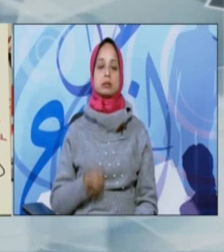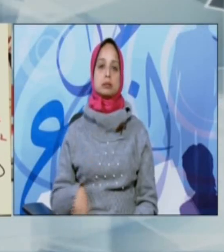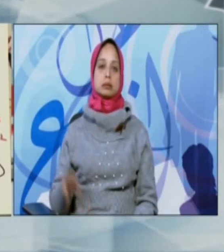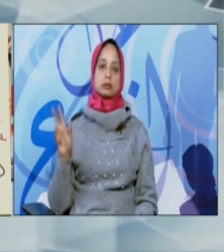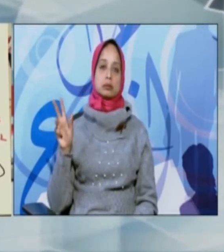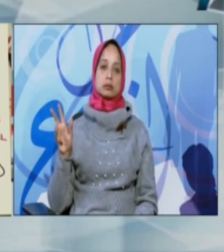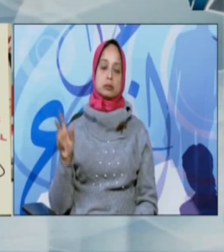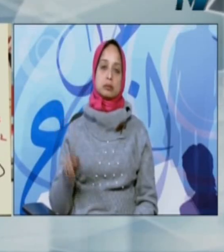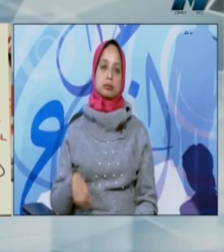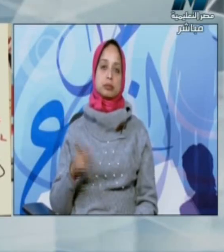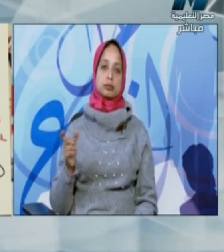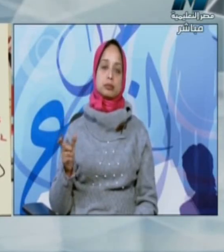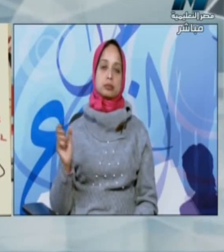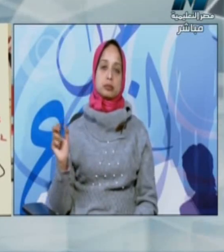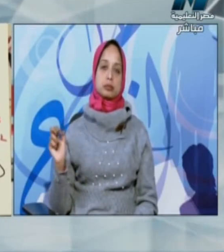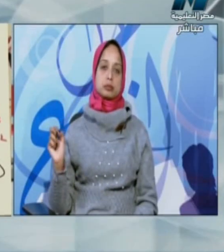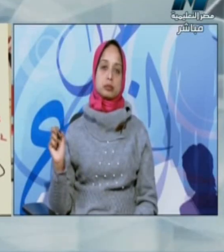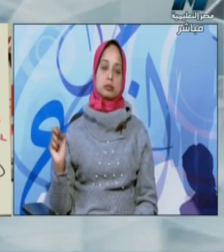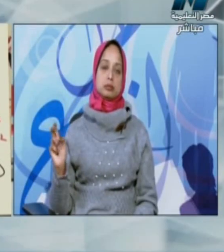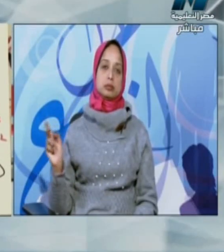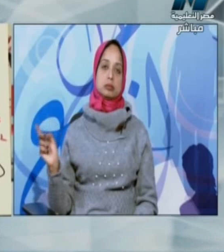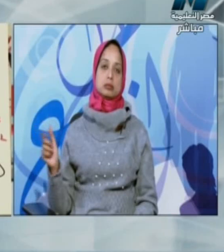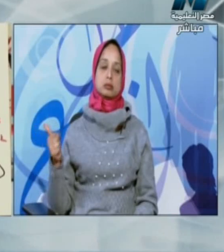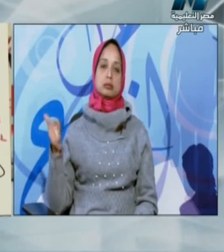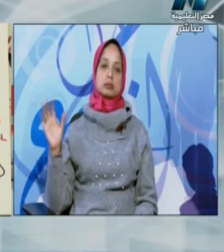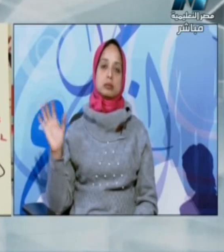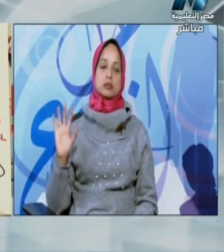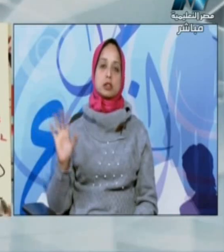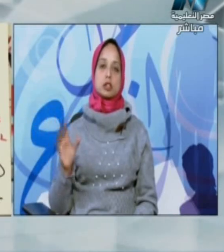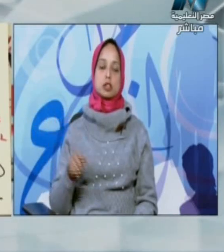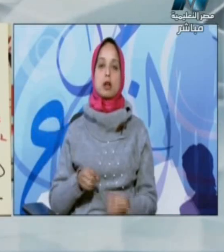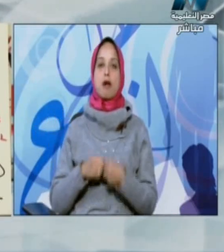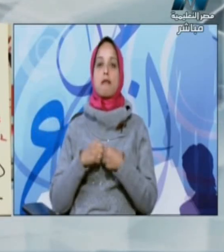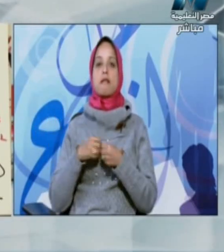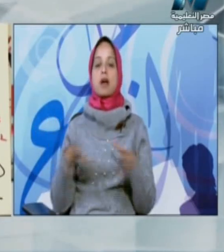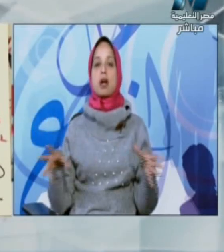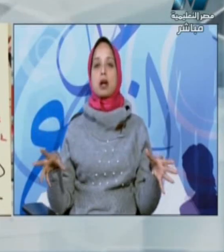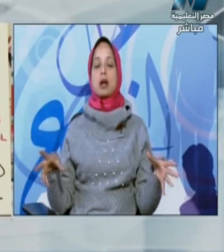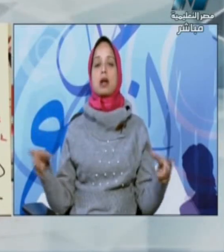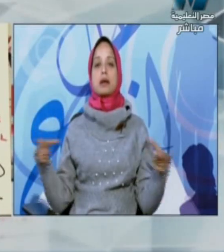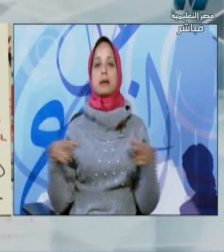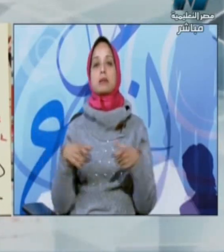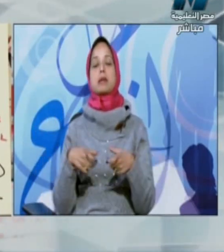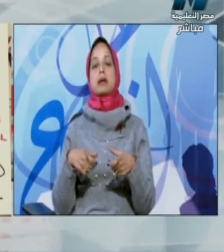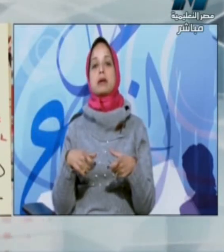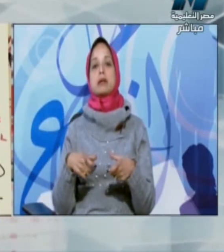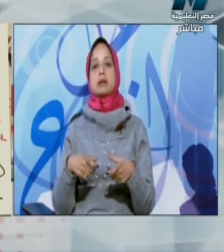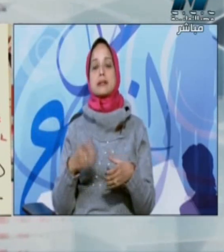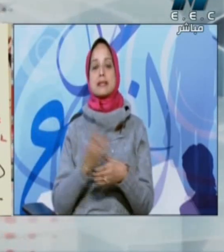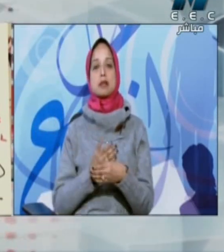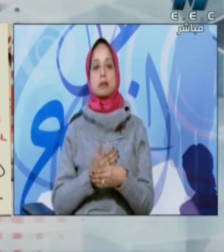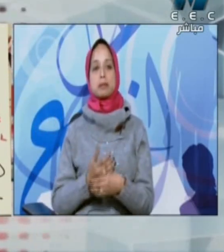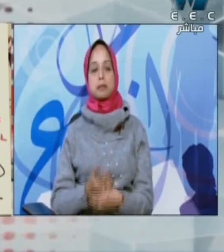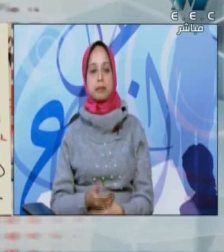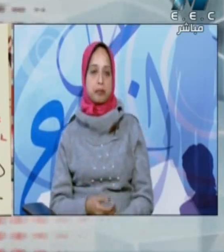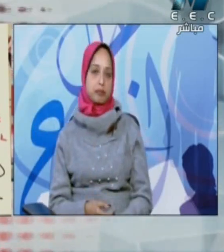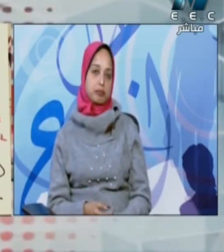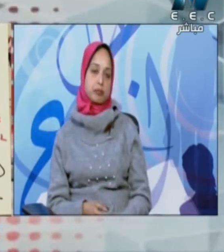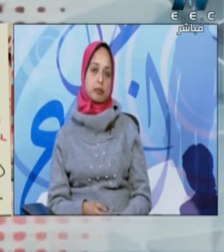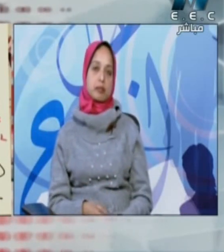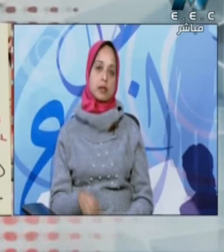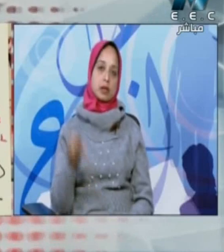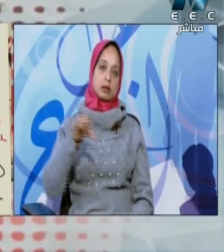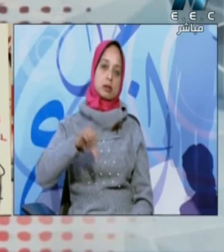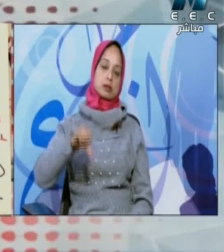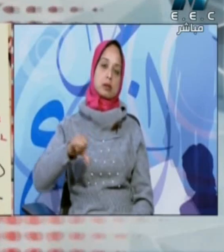النقراشي بعد حل الجماعه. نخلي بالنا بقى كده، لما ولا عندي تدهور الوضع السياسي